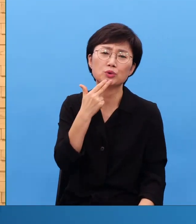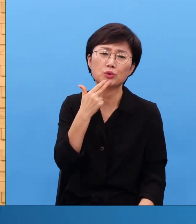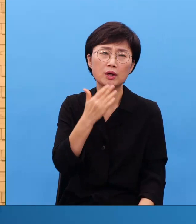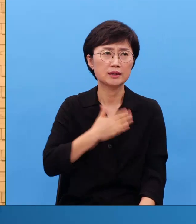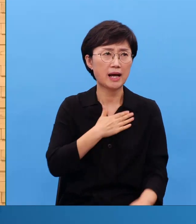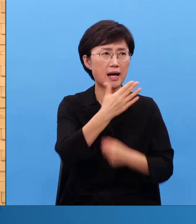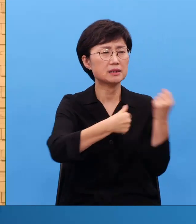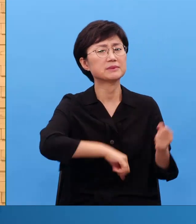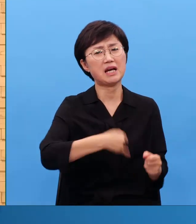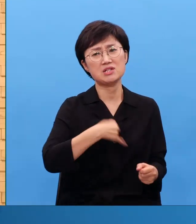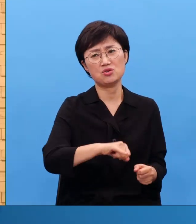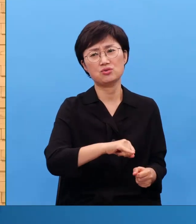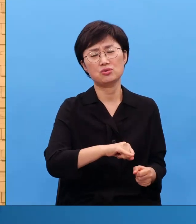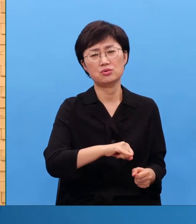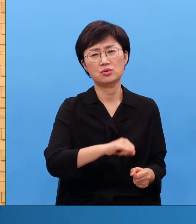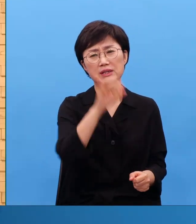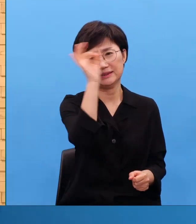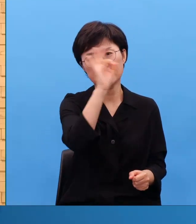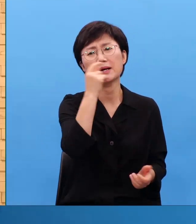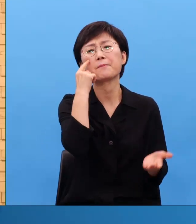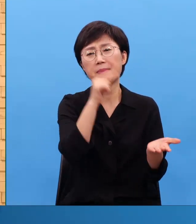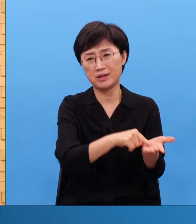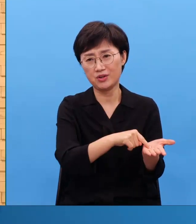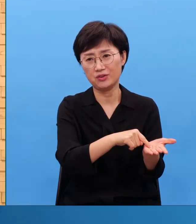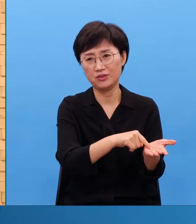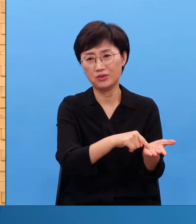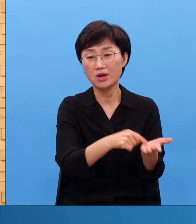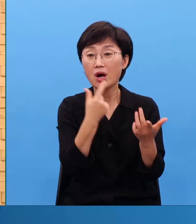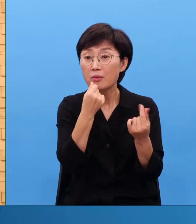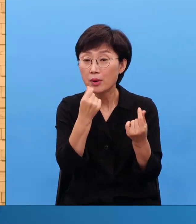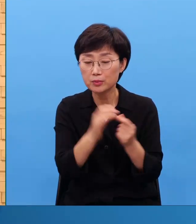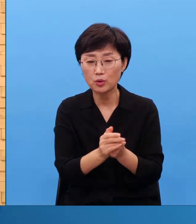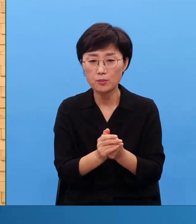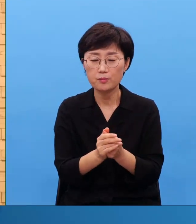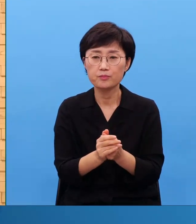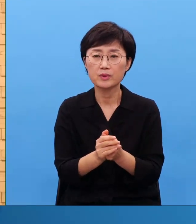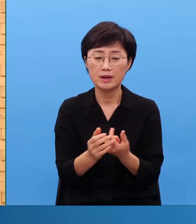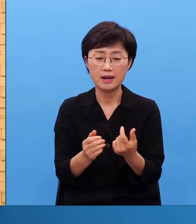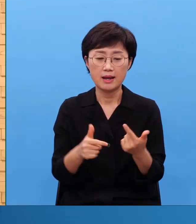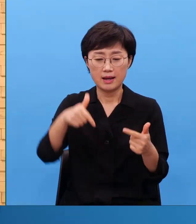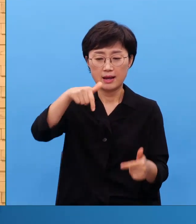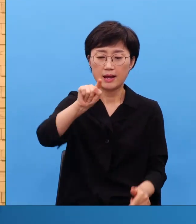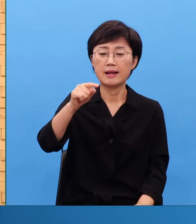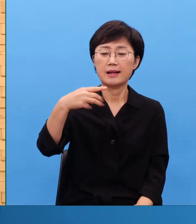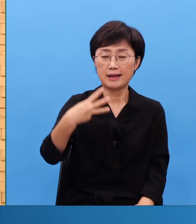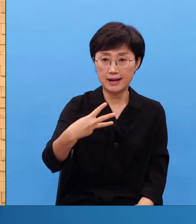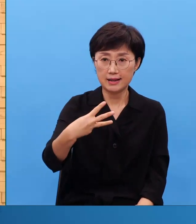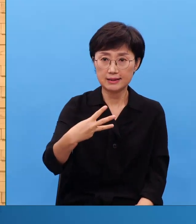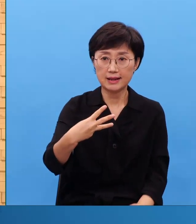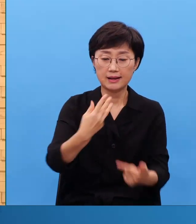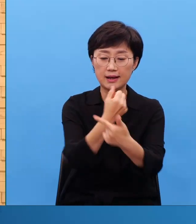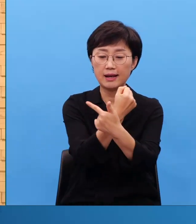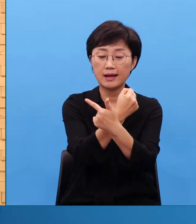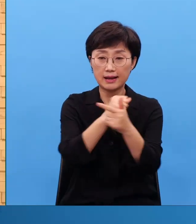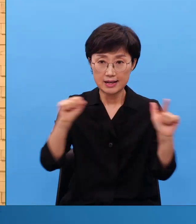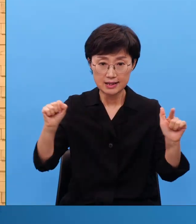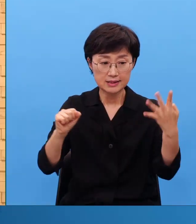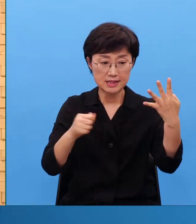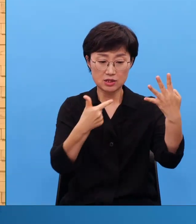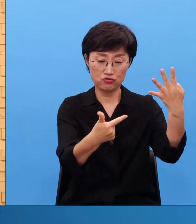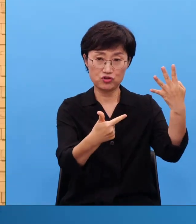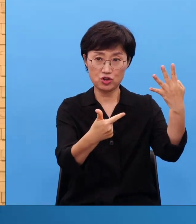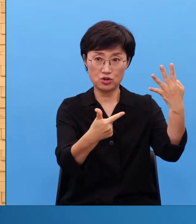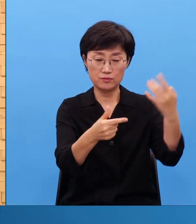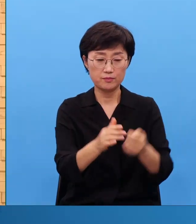God. 갈라디아 4장 1절에 보면요. 유업을 얻을 양자가 모든